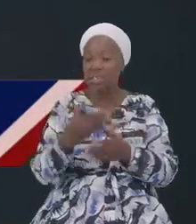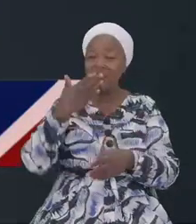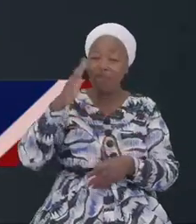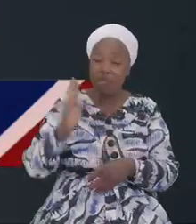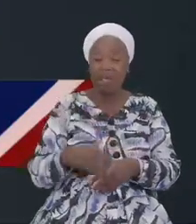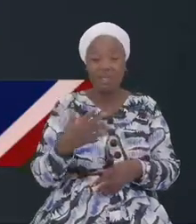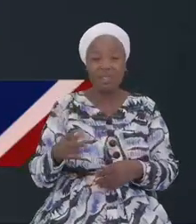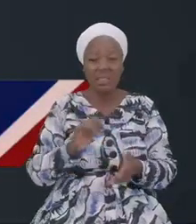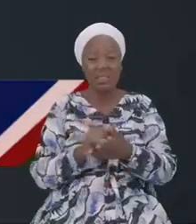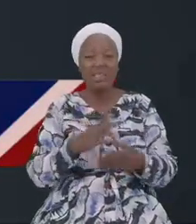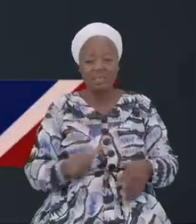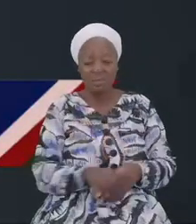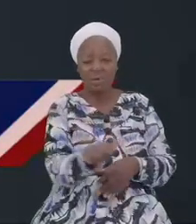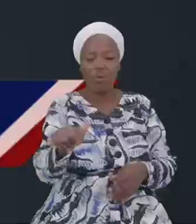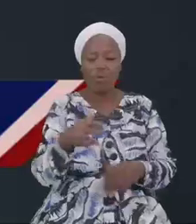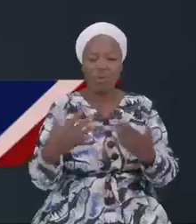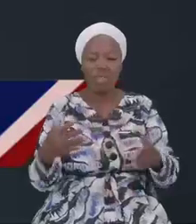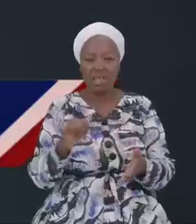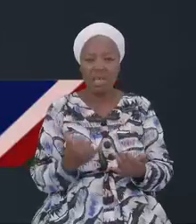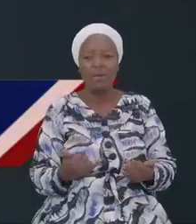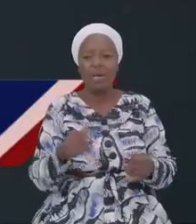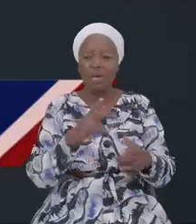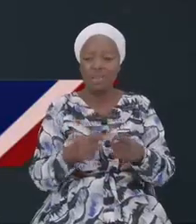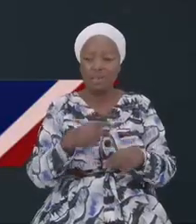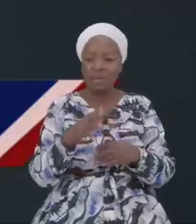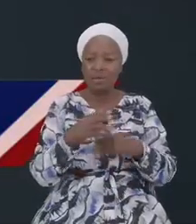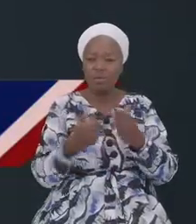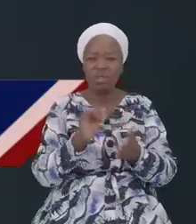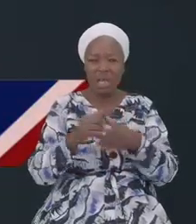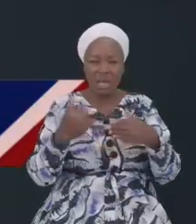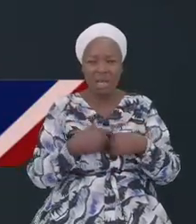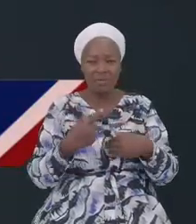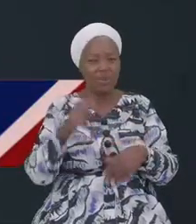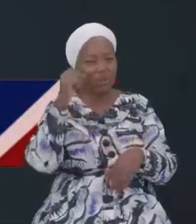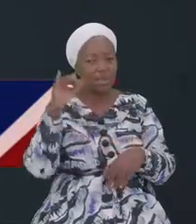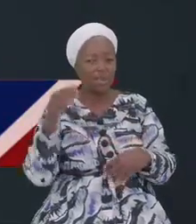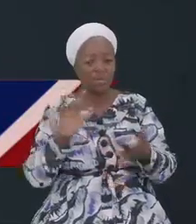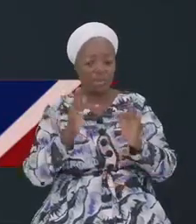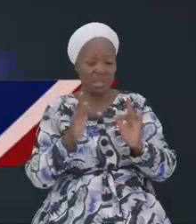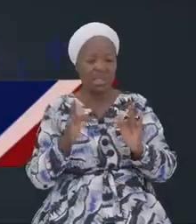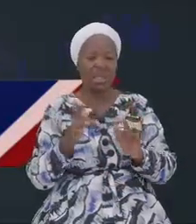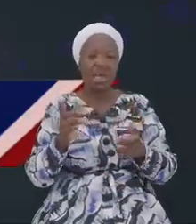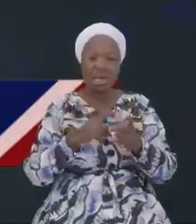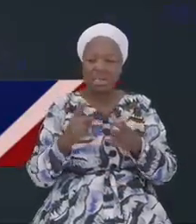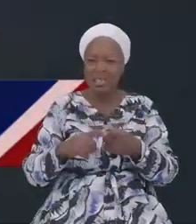maintenant, c'est la monnaie courante pour ceux d'entre nous qui ont un peu de connaissance en Internet,